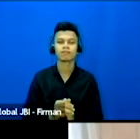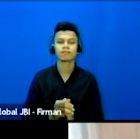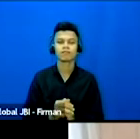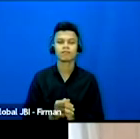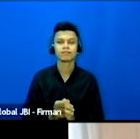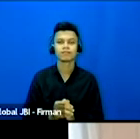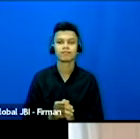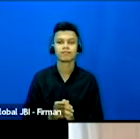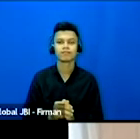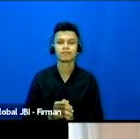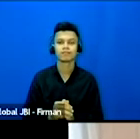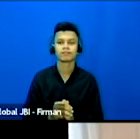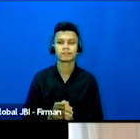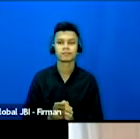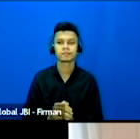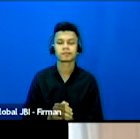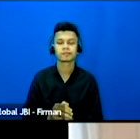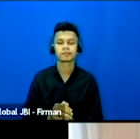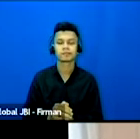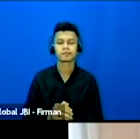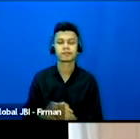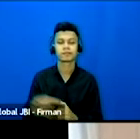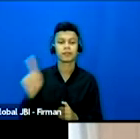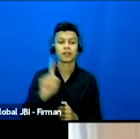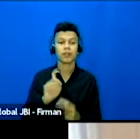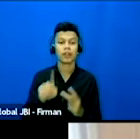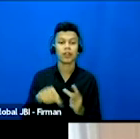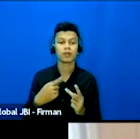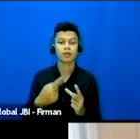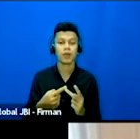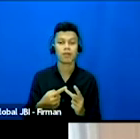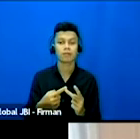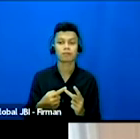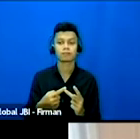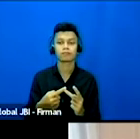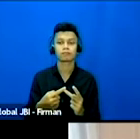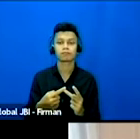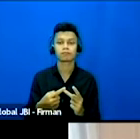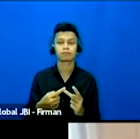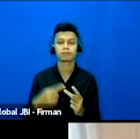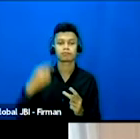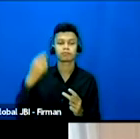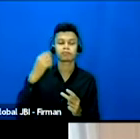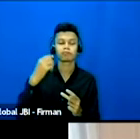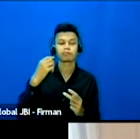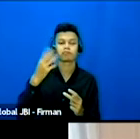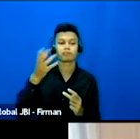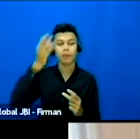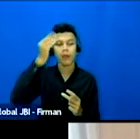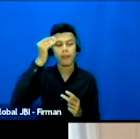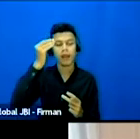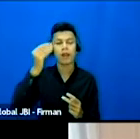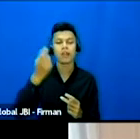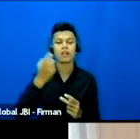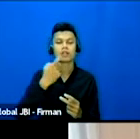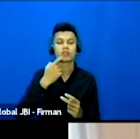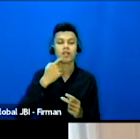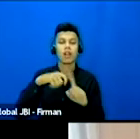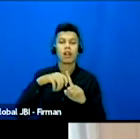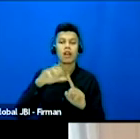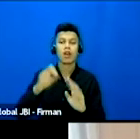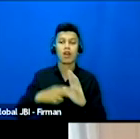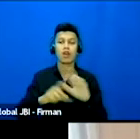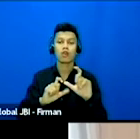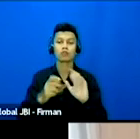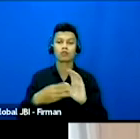label tak untuk pertanyaan kedua persepsi persepsi konsumen dan